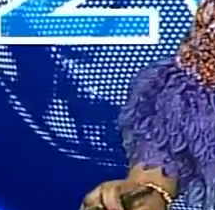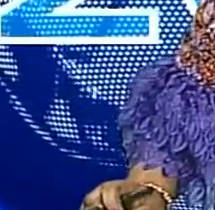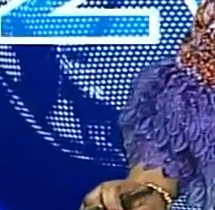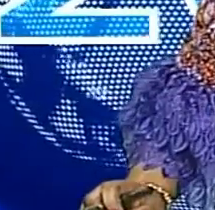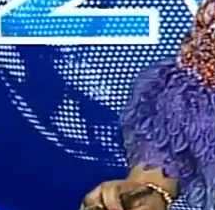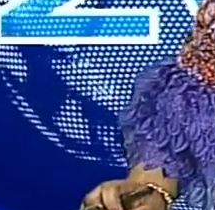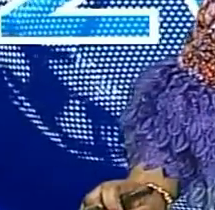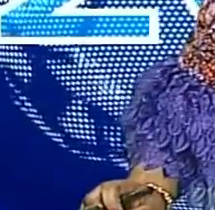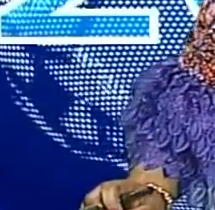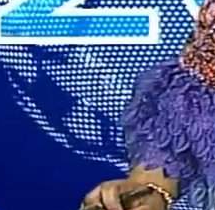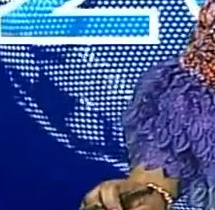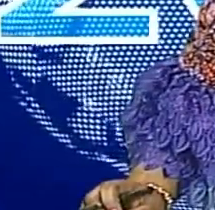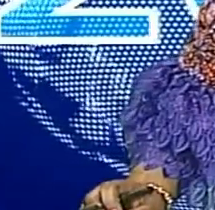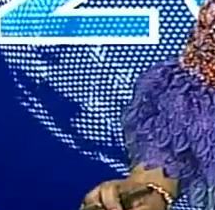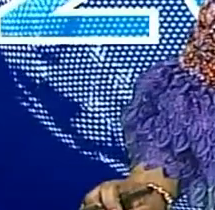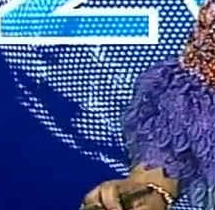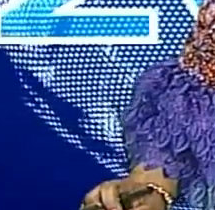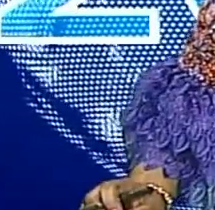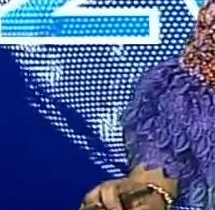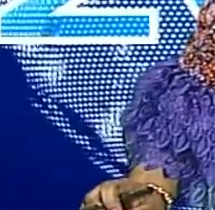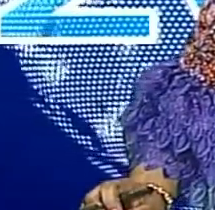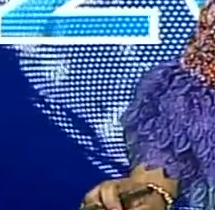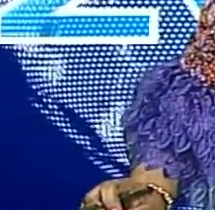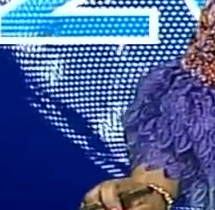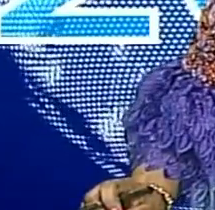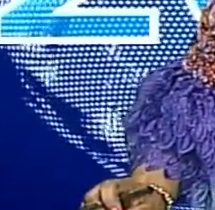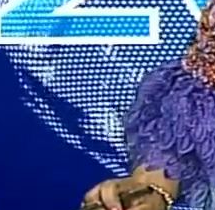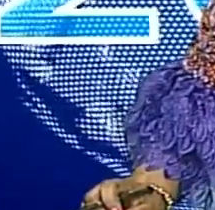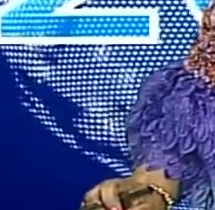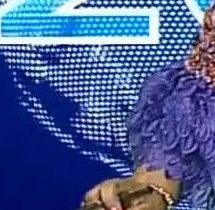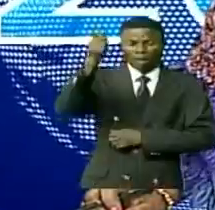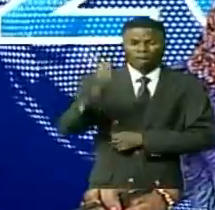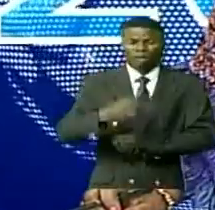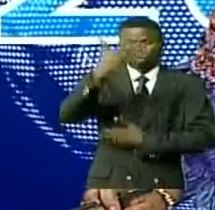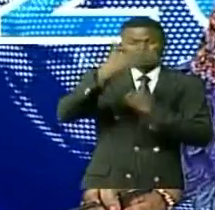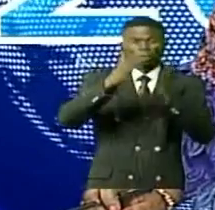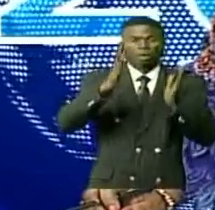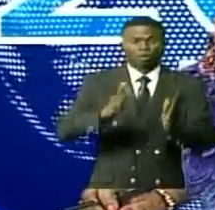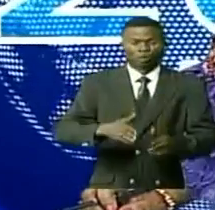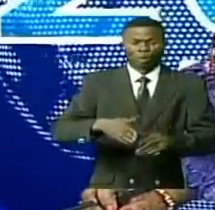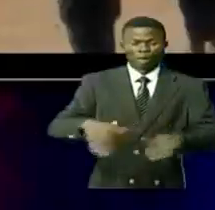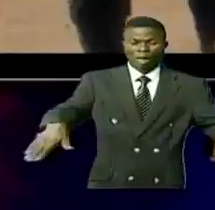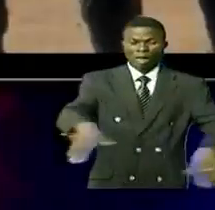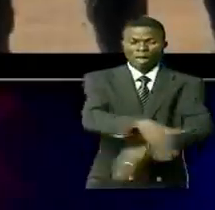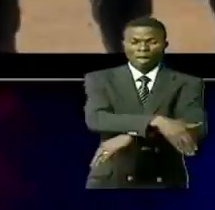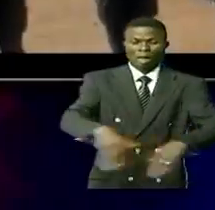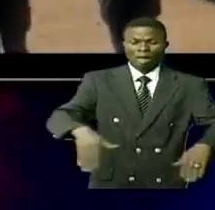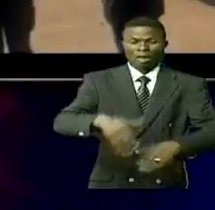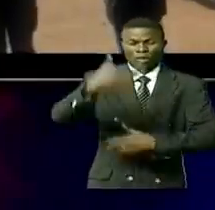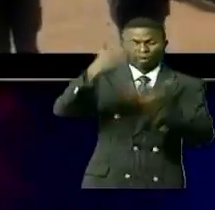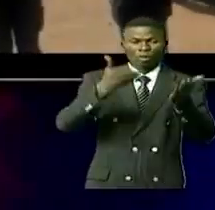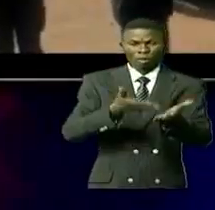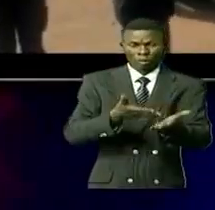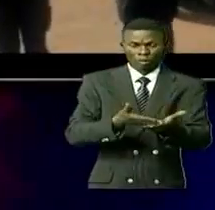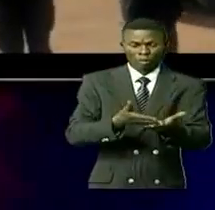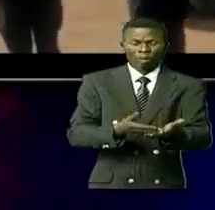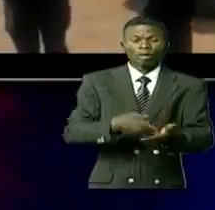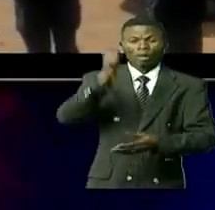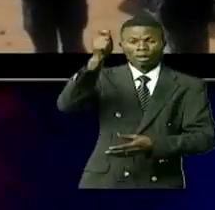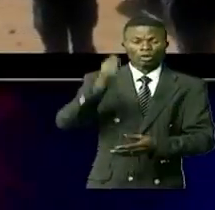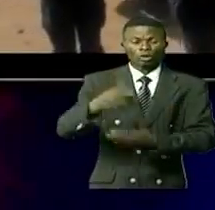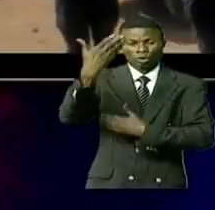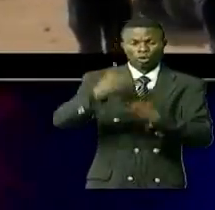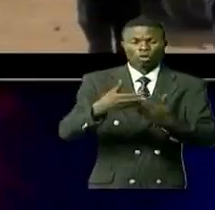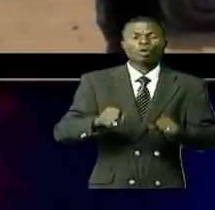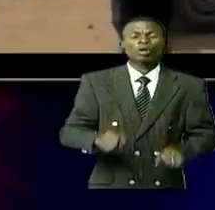C'est un acte isolé d'un militaire congolais qui a ouvert le feu sur la garde frontière rwandaise. Mort, son corps est